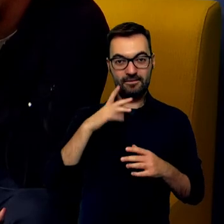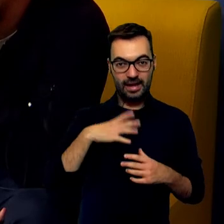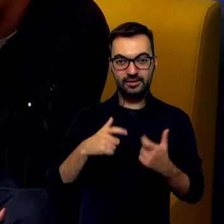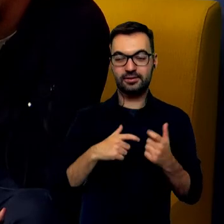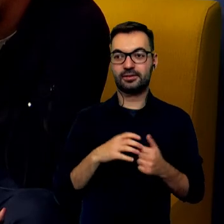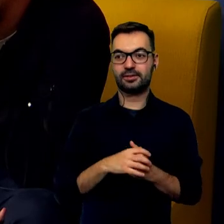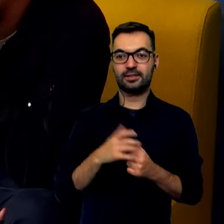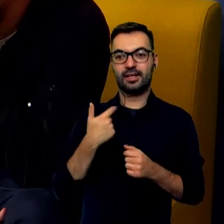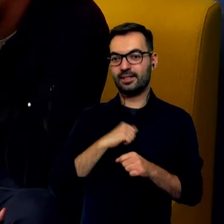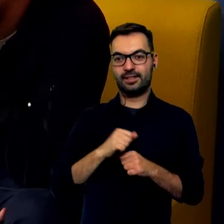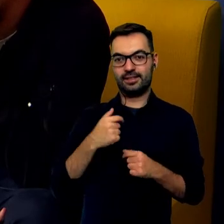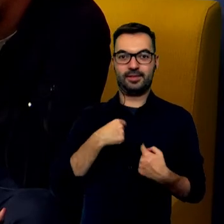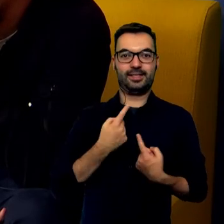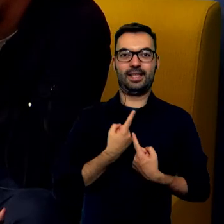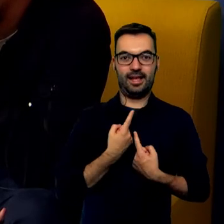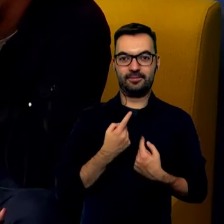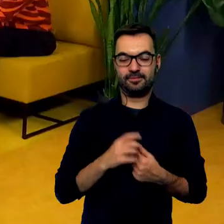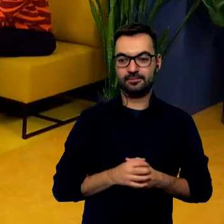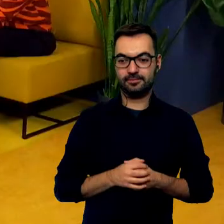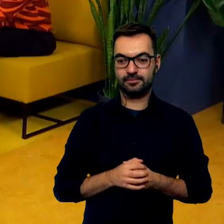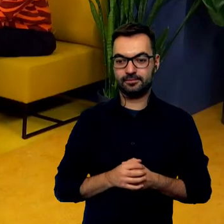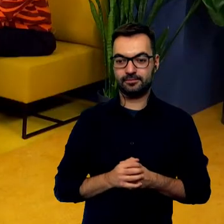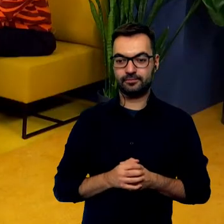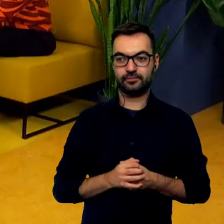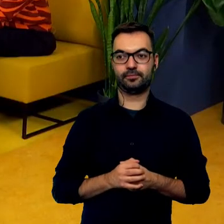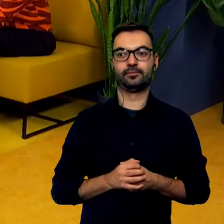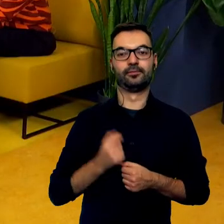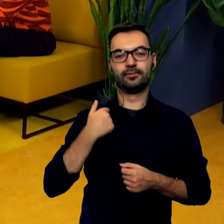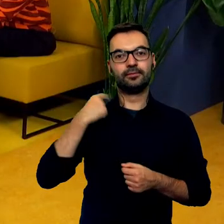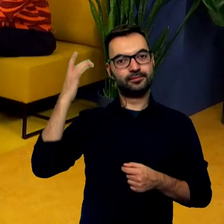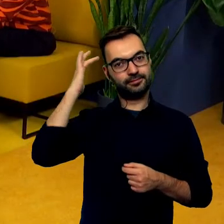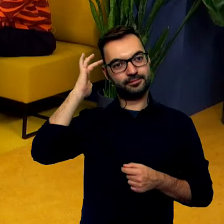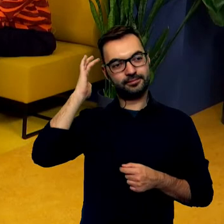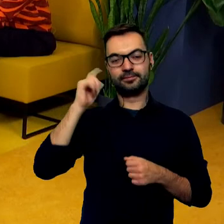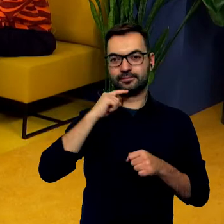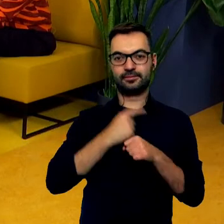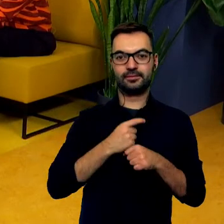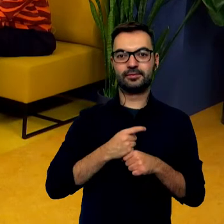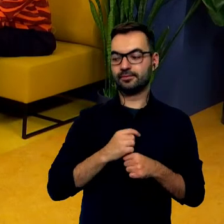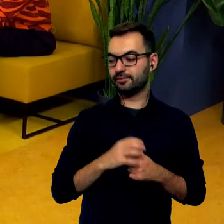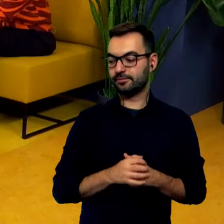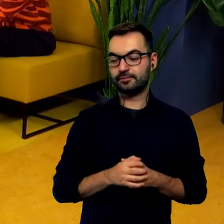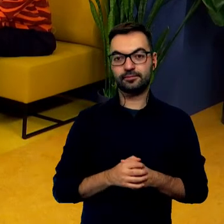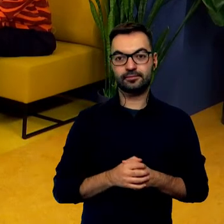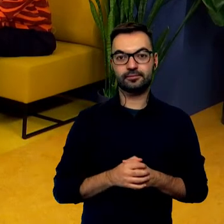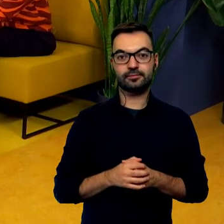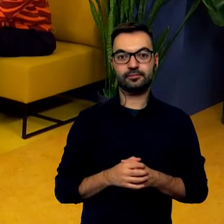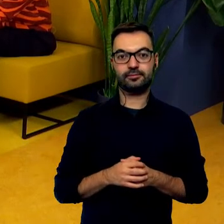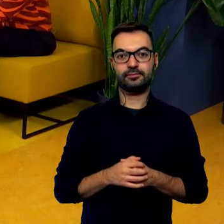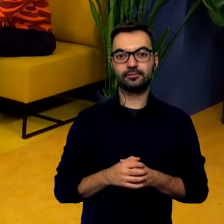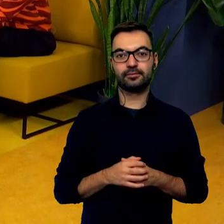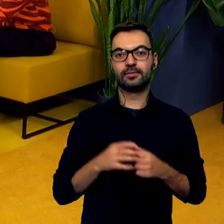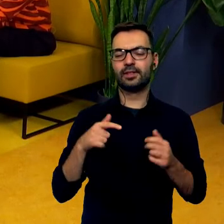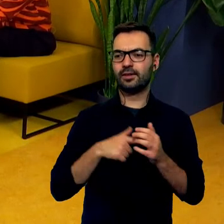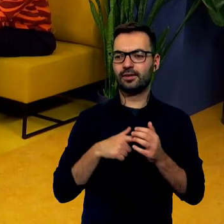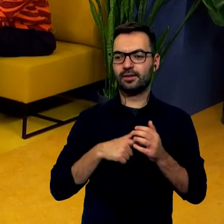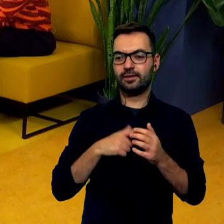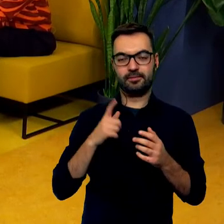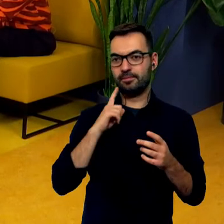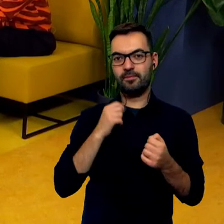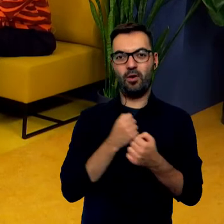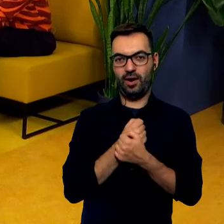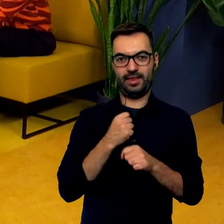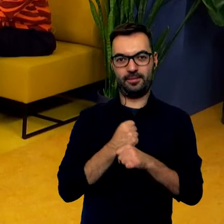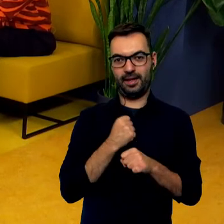warto to robić i nie jestem to tylko ja sam, to ja postanowiłem zrobić wszystko, ponieważ wtedy to